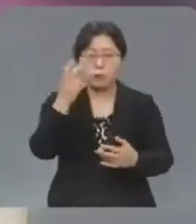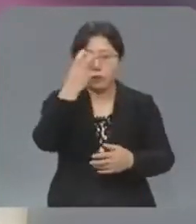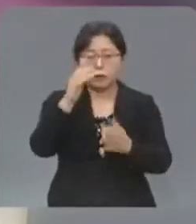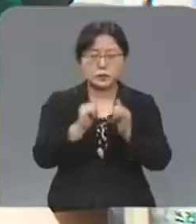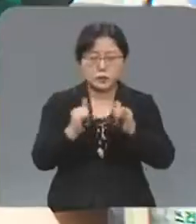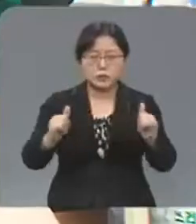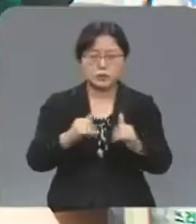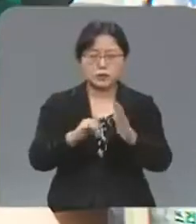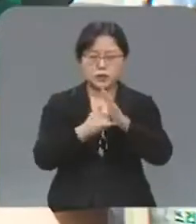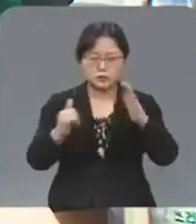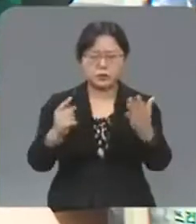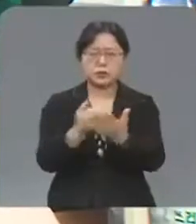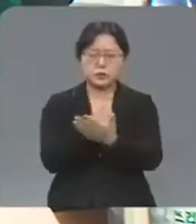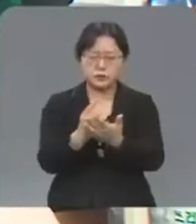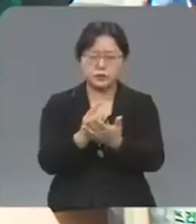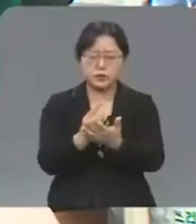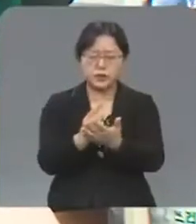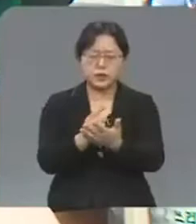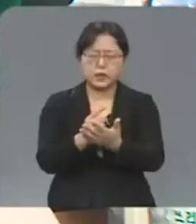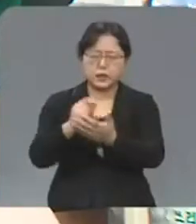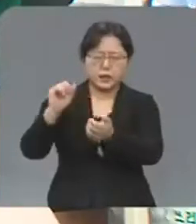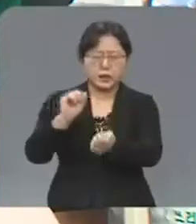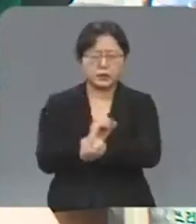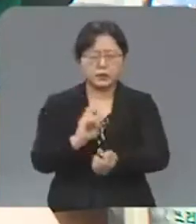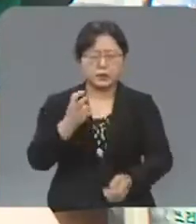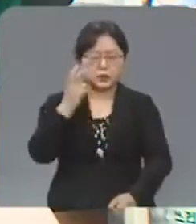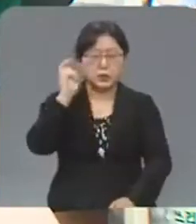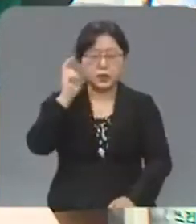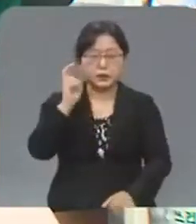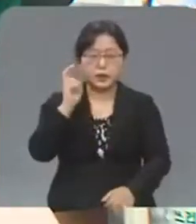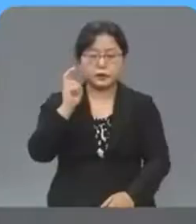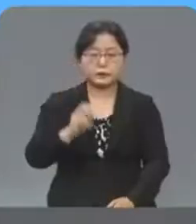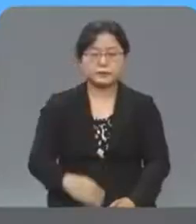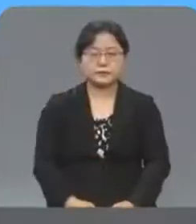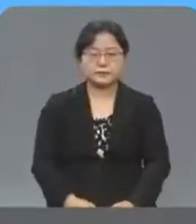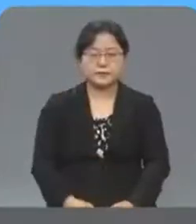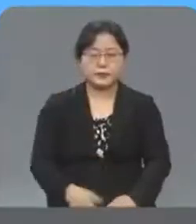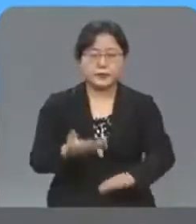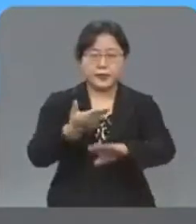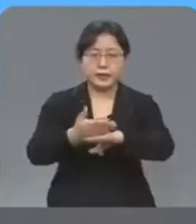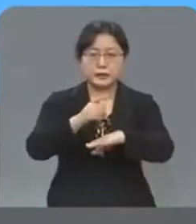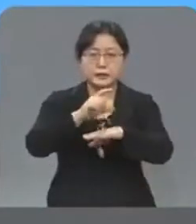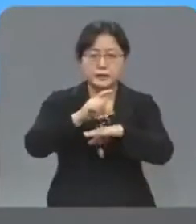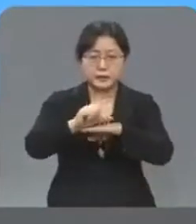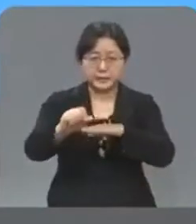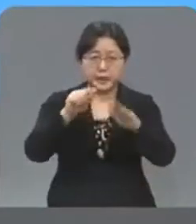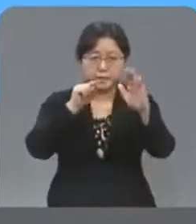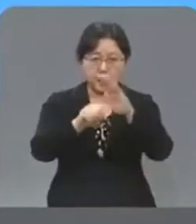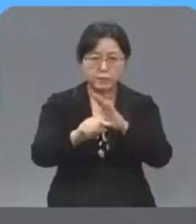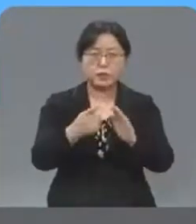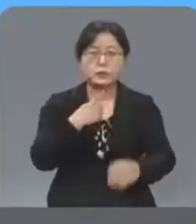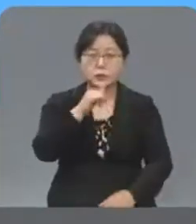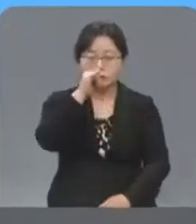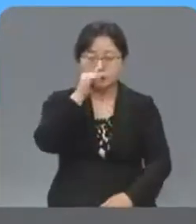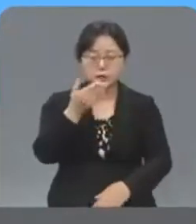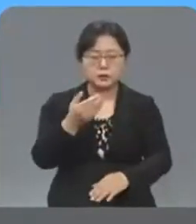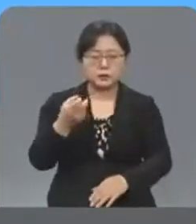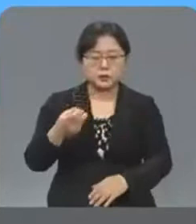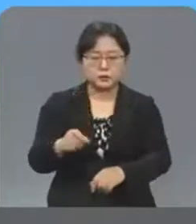기간 가족과의 접촉이 유력한 감염 경로로 추정되고 있습니다. 타 지역을 방문하셨거나 특히